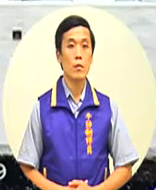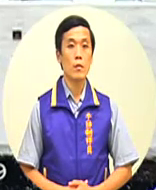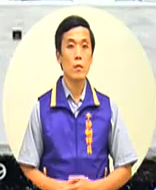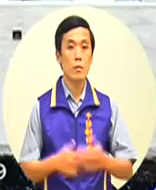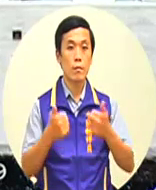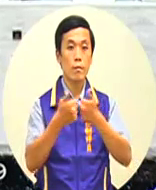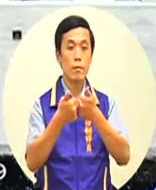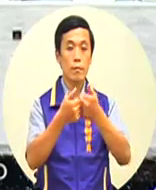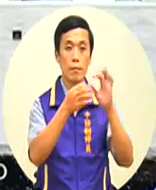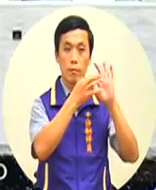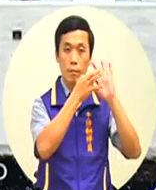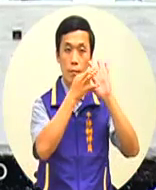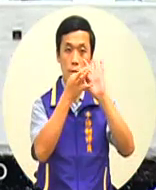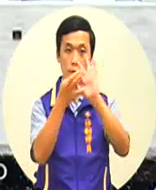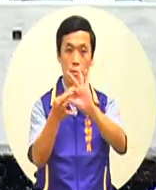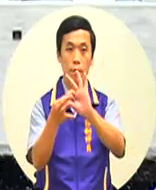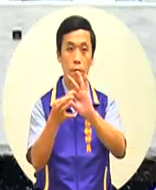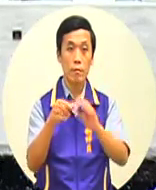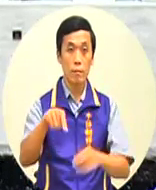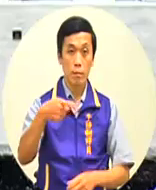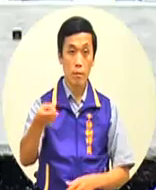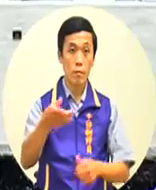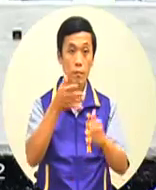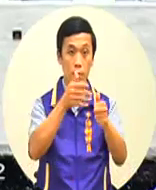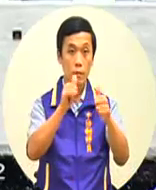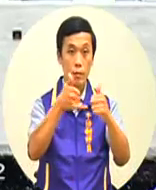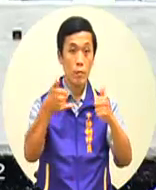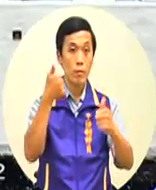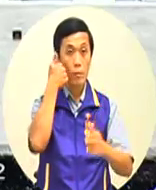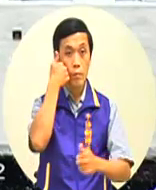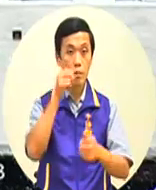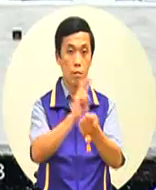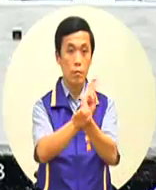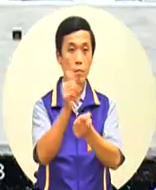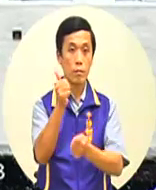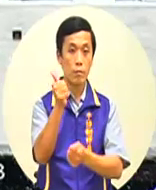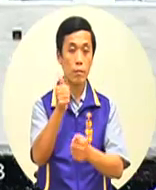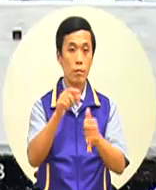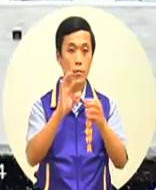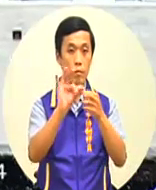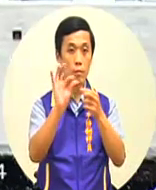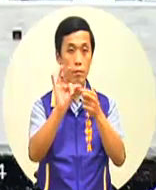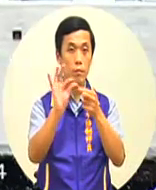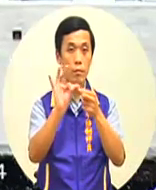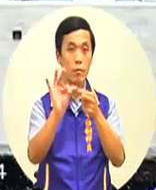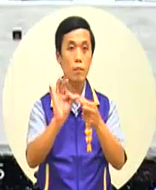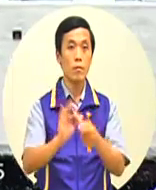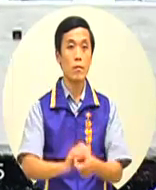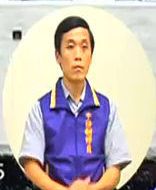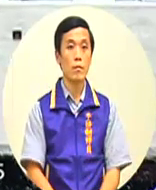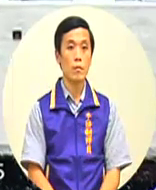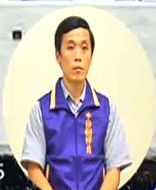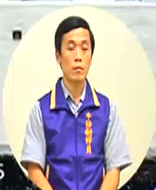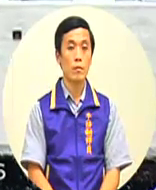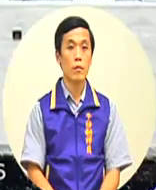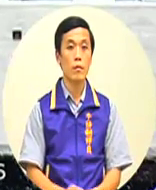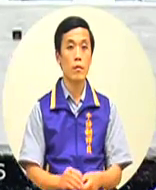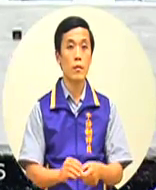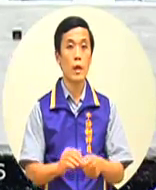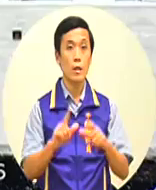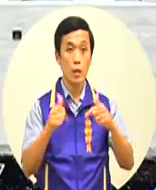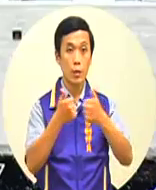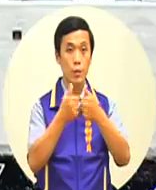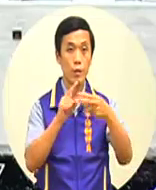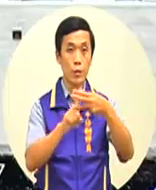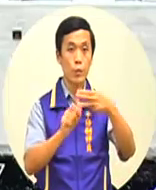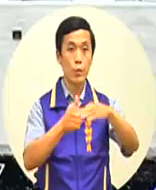好，我们继续开会。接下来执行的议员是林富宝议员，时间十五分钟。 谢谢大家主